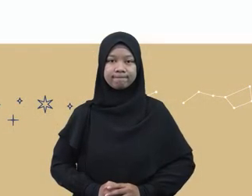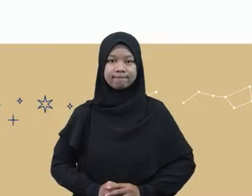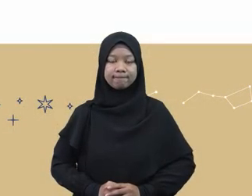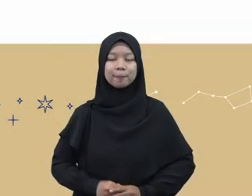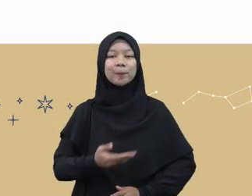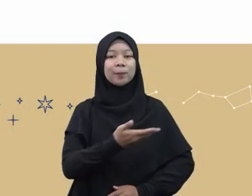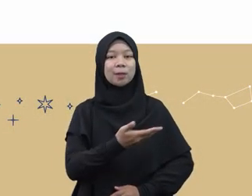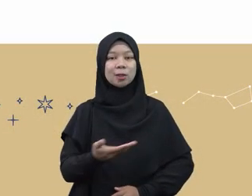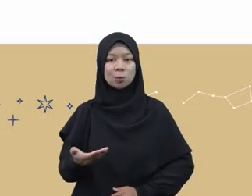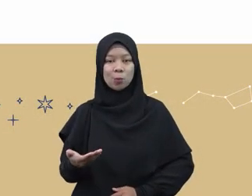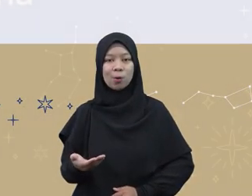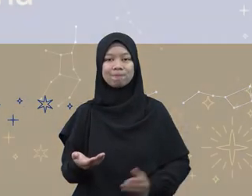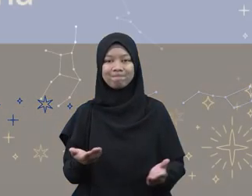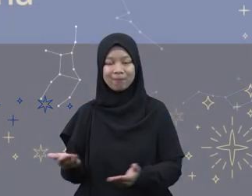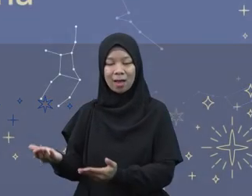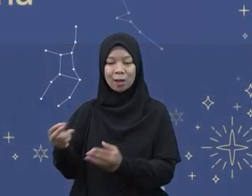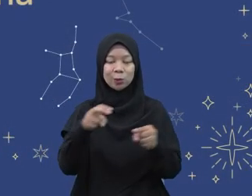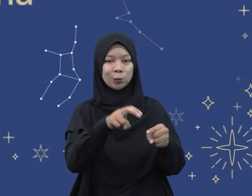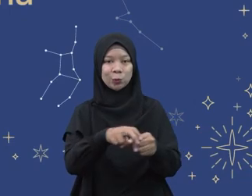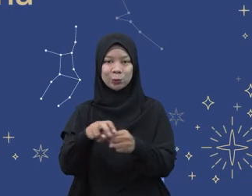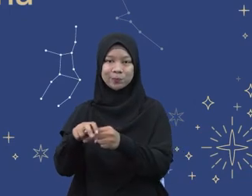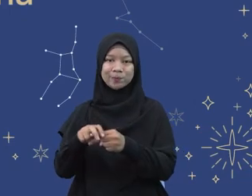hadirin silahkan duduk kembali